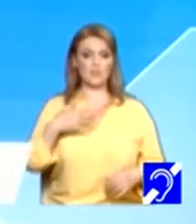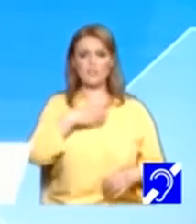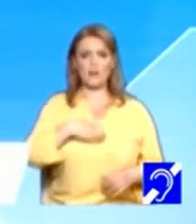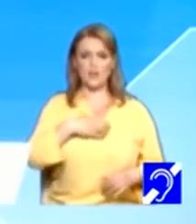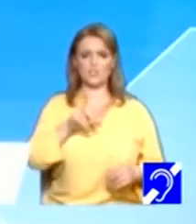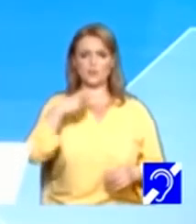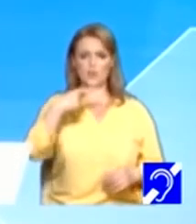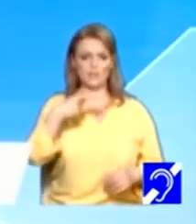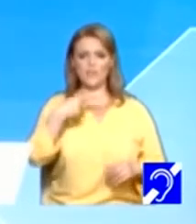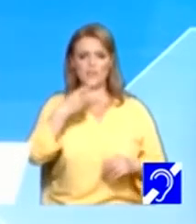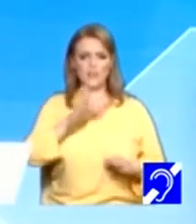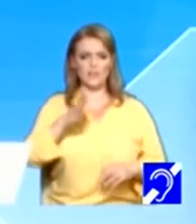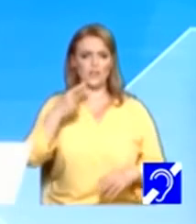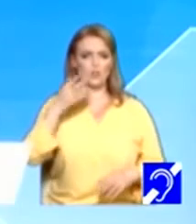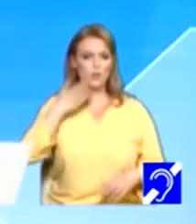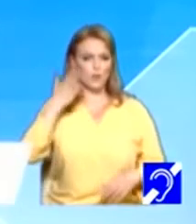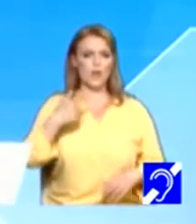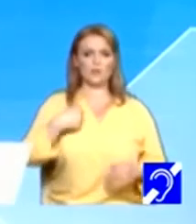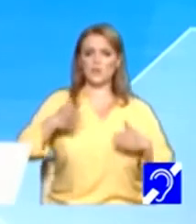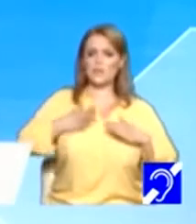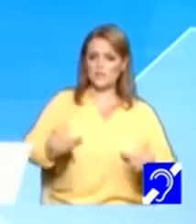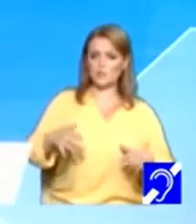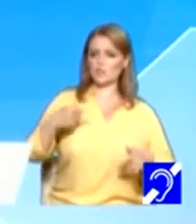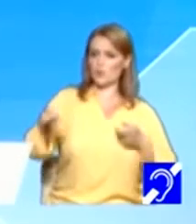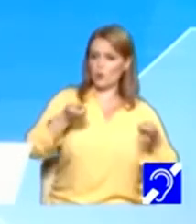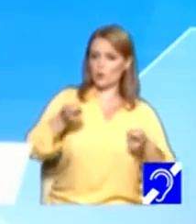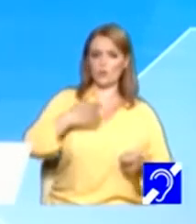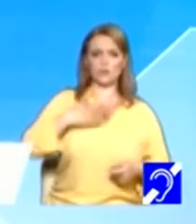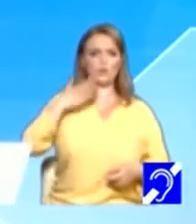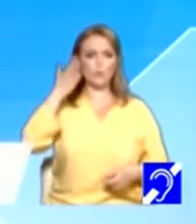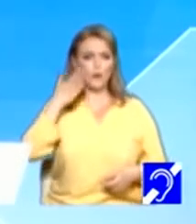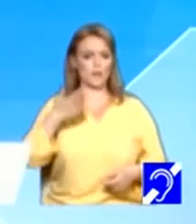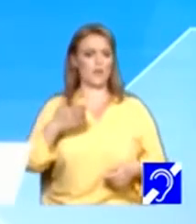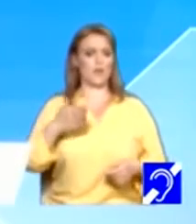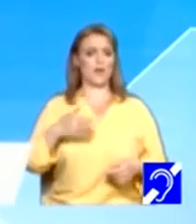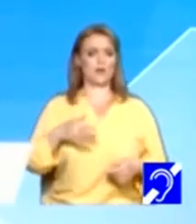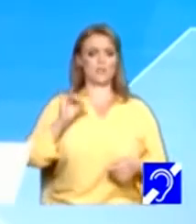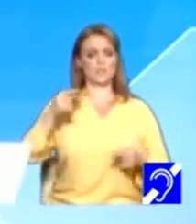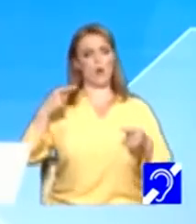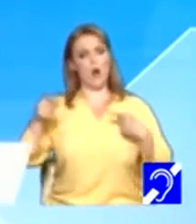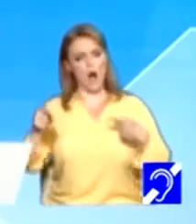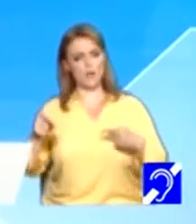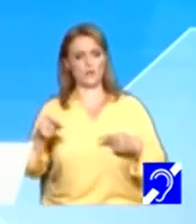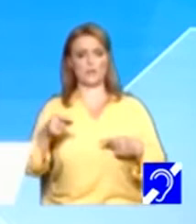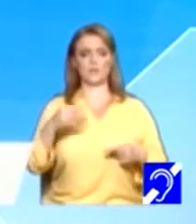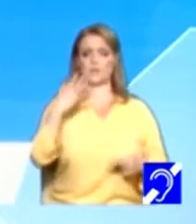este el, pe noi ne-am săturat să ne tot conducă românii noștri sau alte, să spunem așa, alte curente geopolitice,